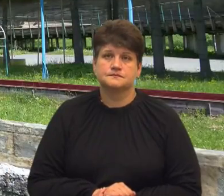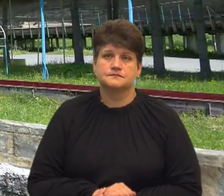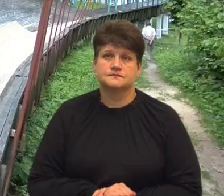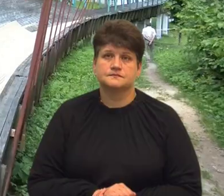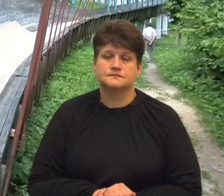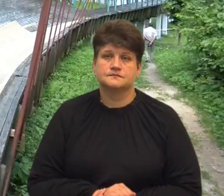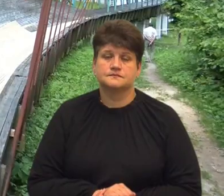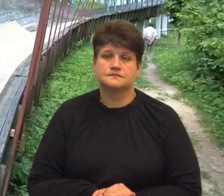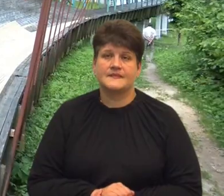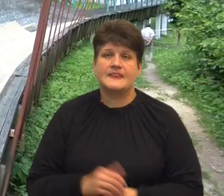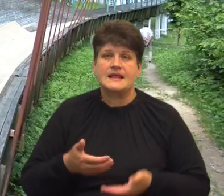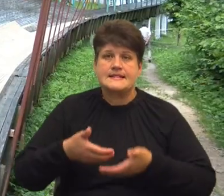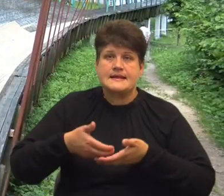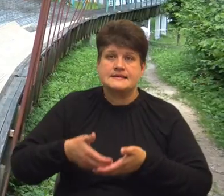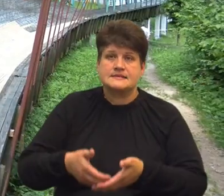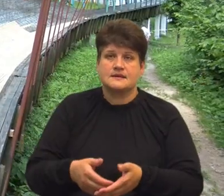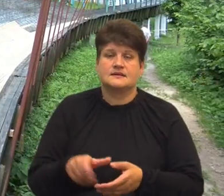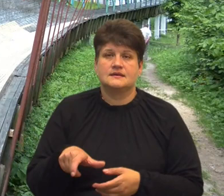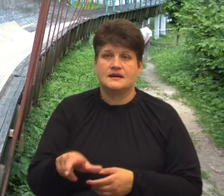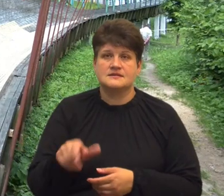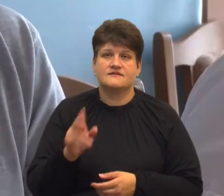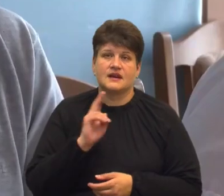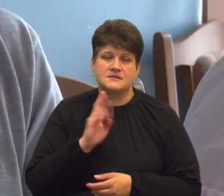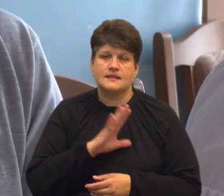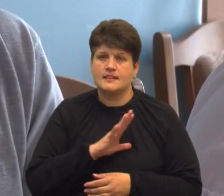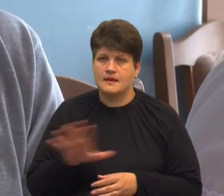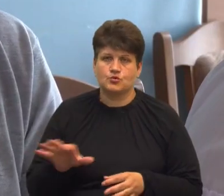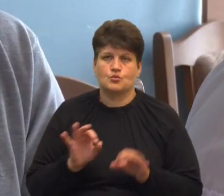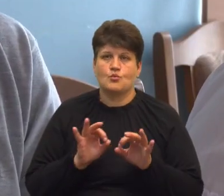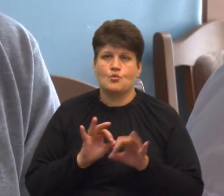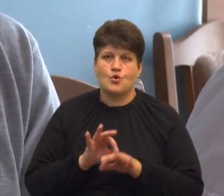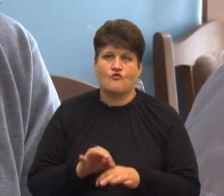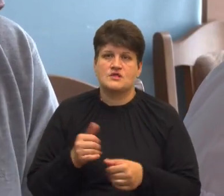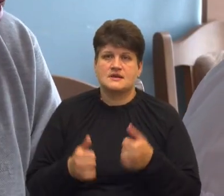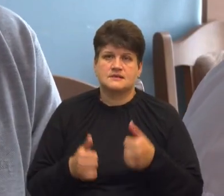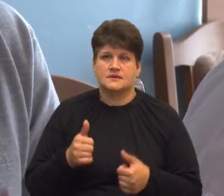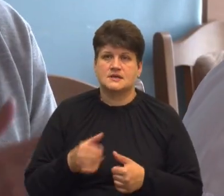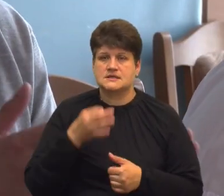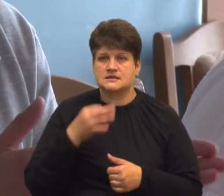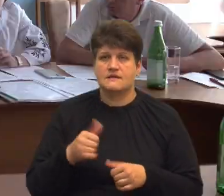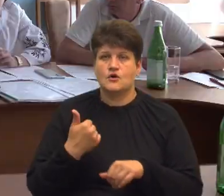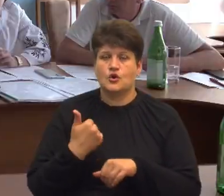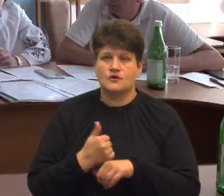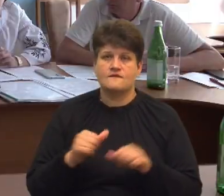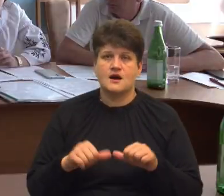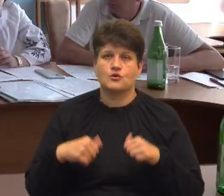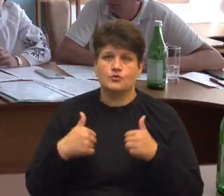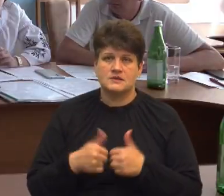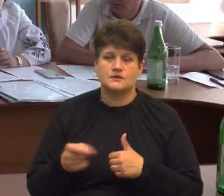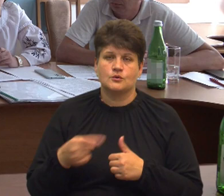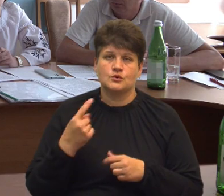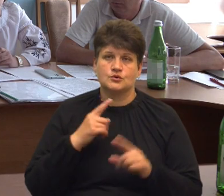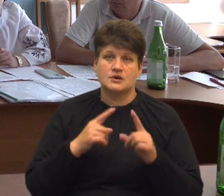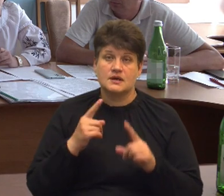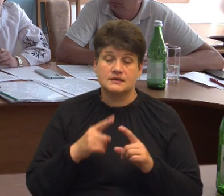на сонній трасі в Кременці не будуть проводити змагання Про це розповів голова комісії Тернопільської облради з питань фізичної культури і спорту таке